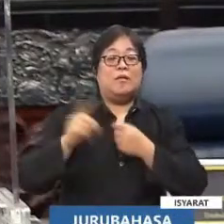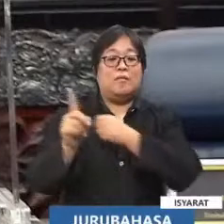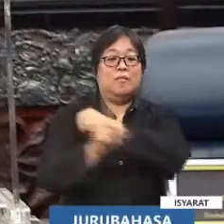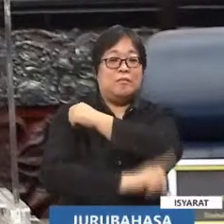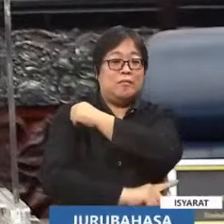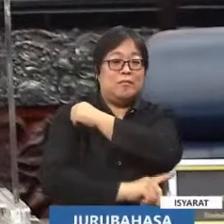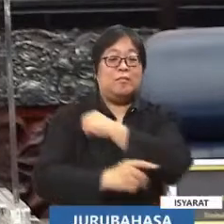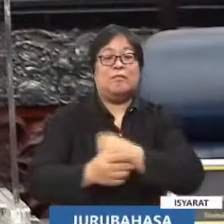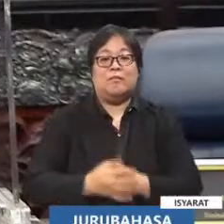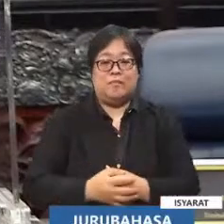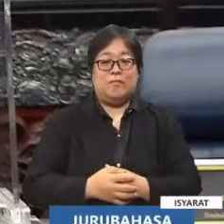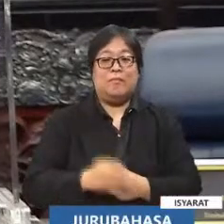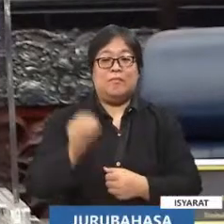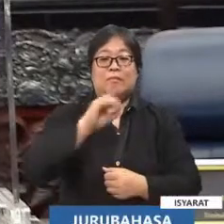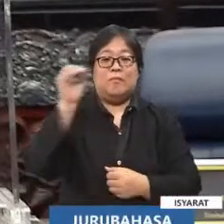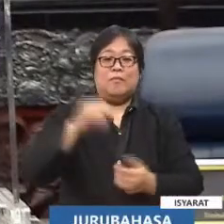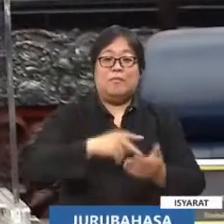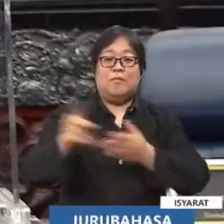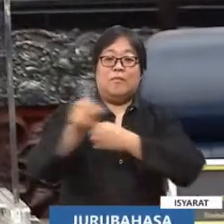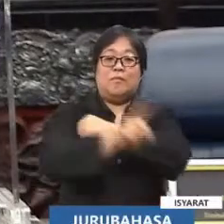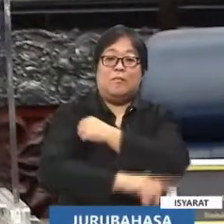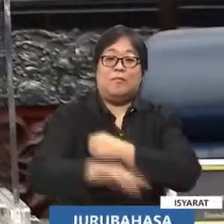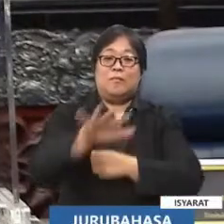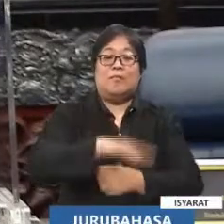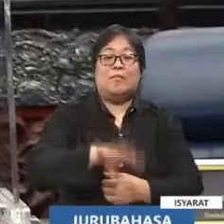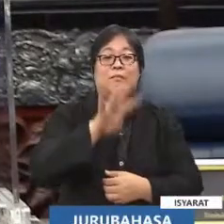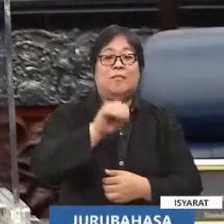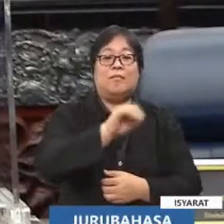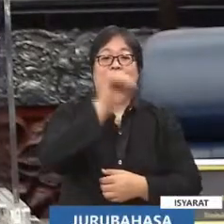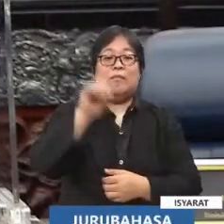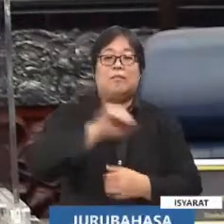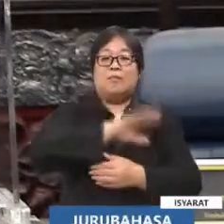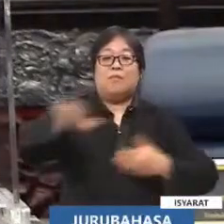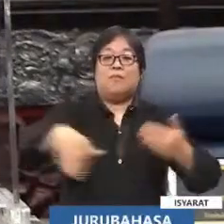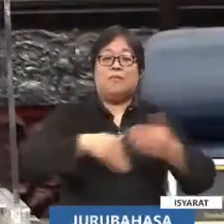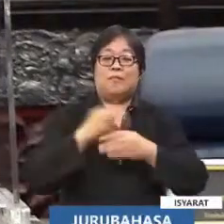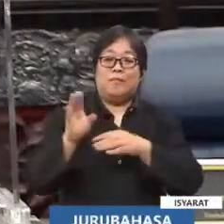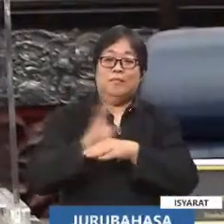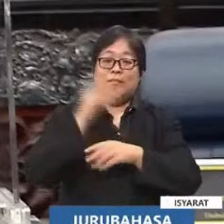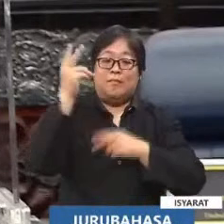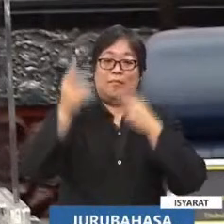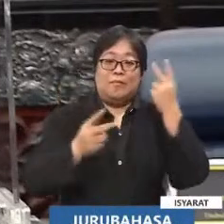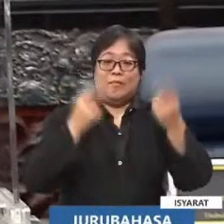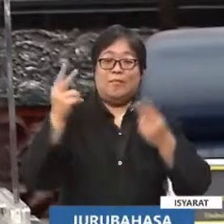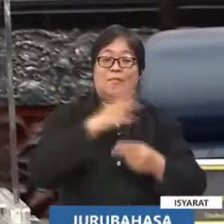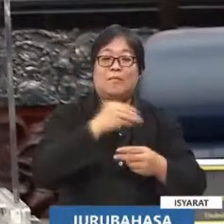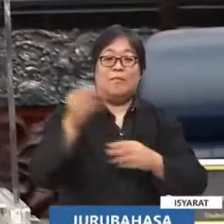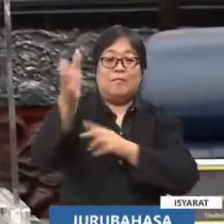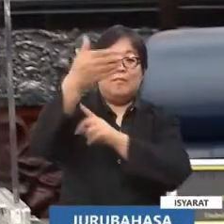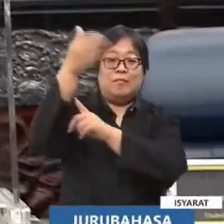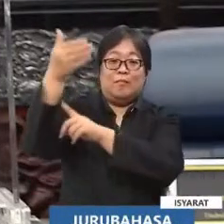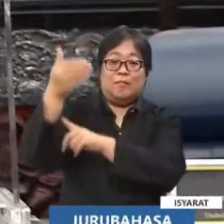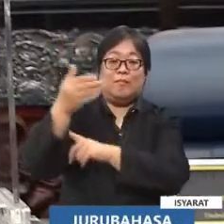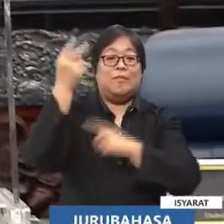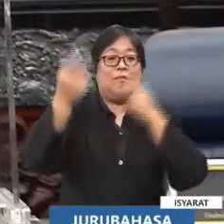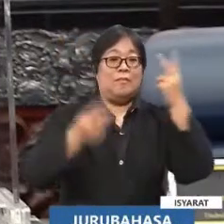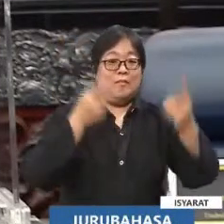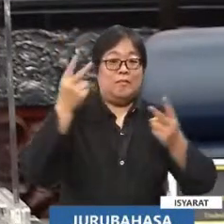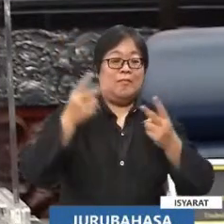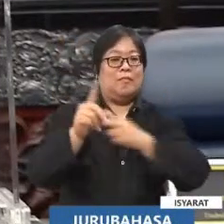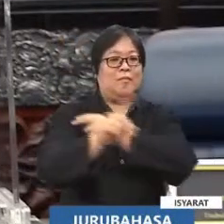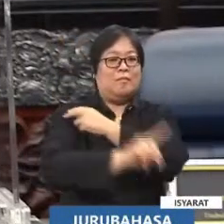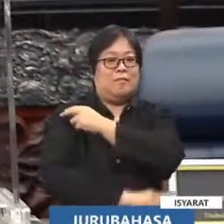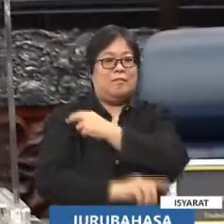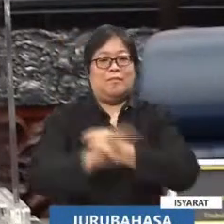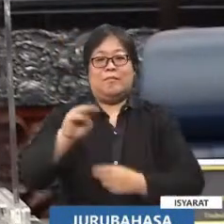kompaun, iaitu diskaun pembayaran kompaun sebanyak 40% kepada semua pengusaha pelancong dan pemandu pelancong yang dikenakan